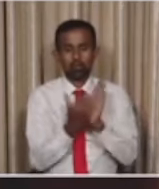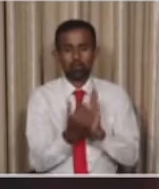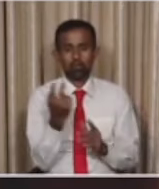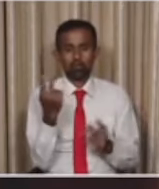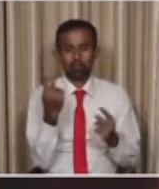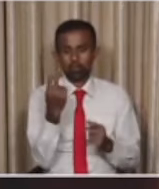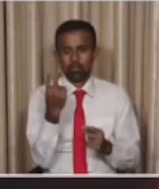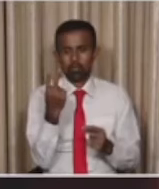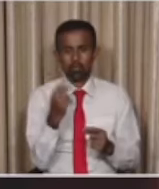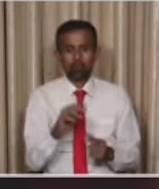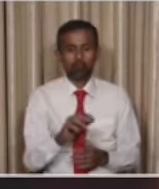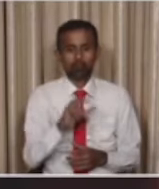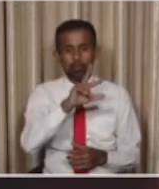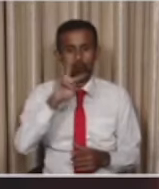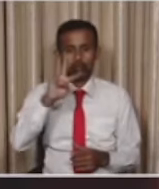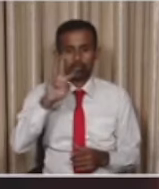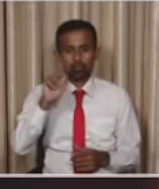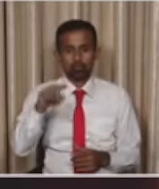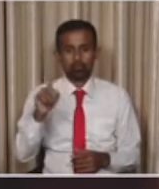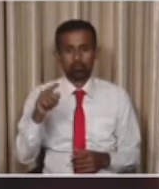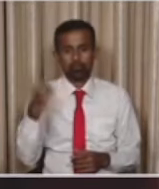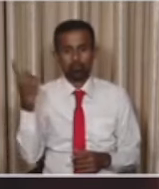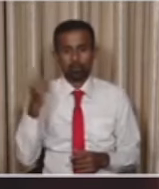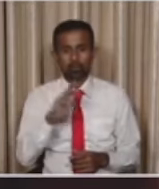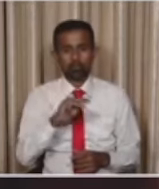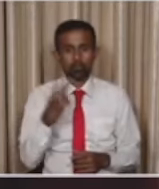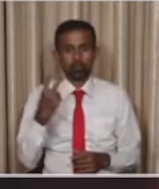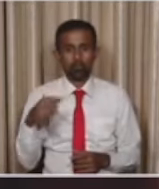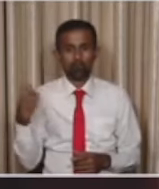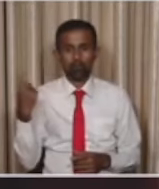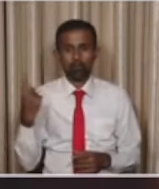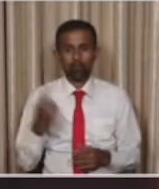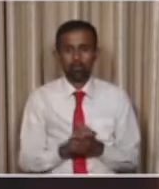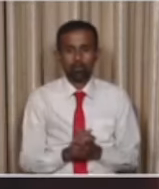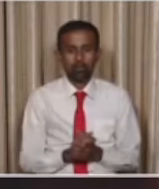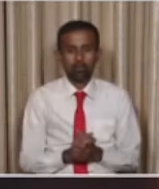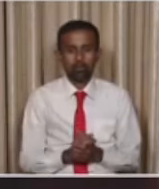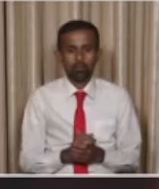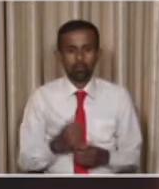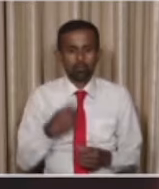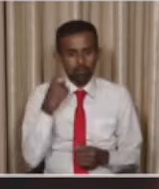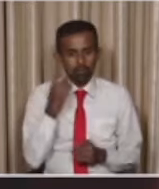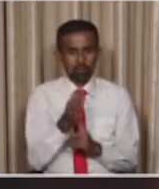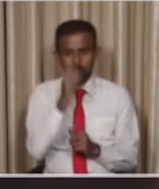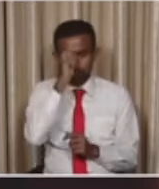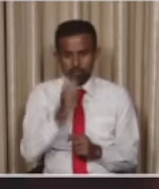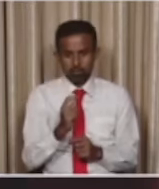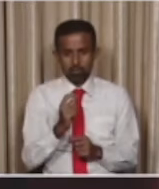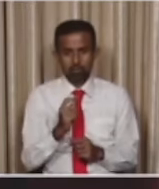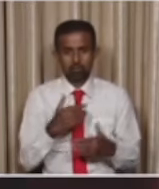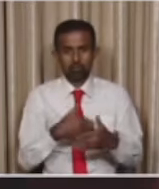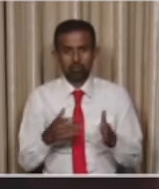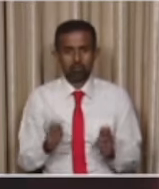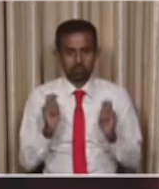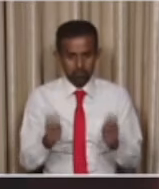දෙකක 83 2න් එකක් කියනවා 32න් එකක් කියනවා දැන් ඒක තමයි මම හිතන්නේ ජනාධිපතිතුමා කැබිනට්